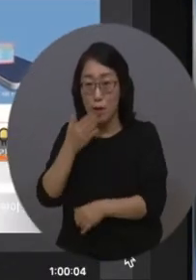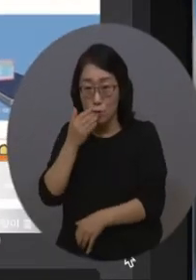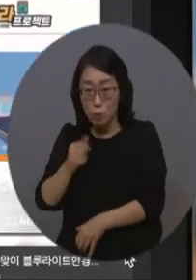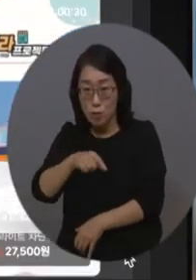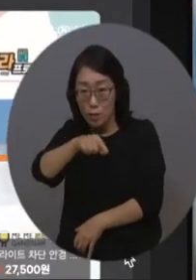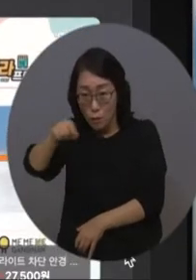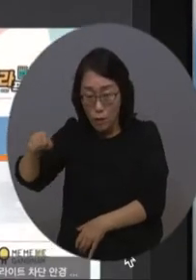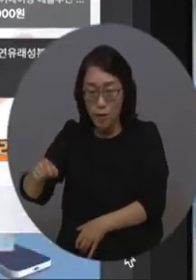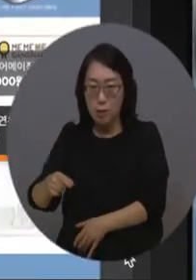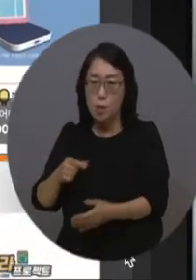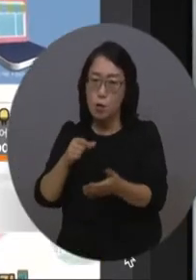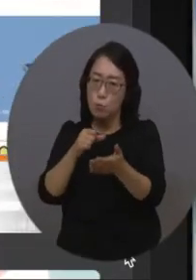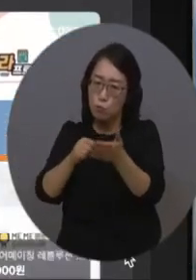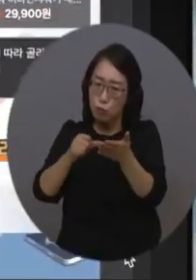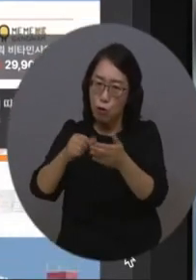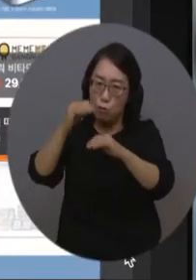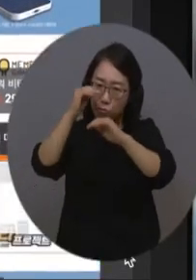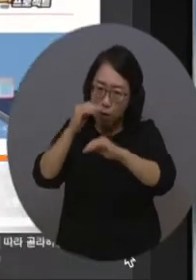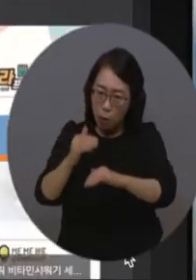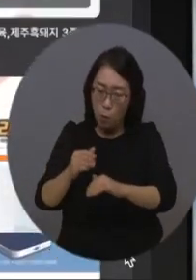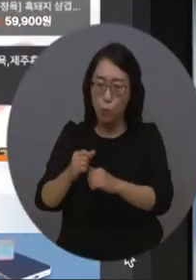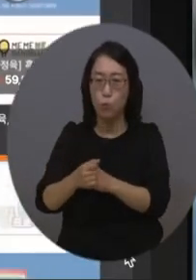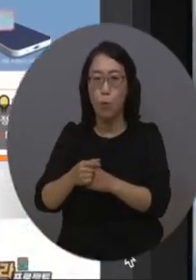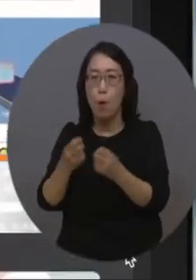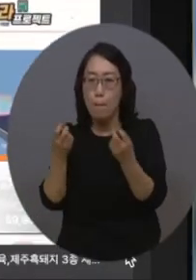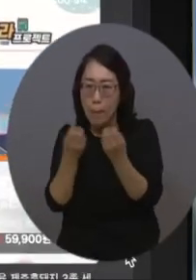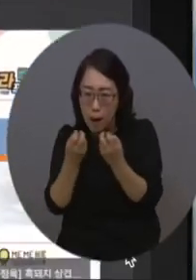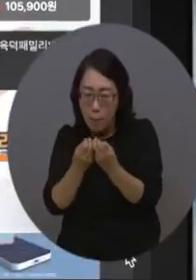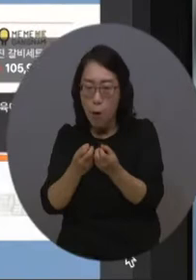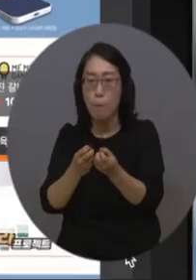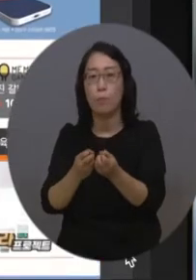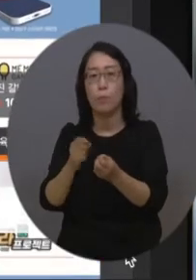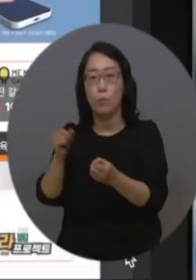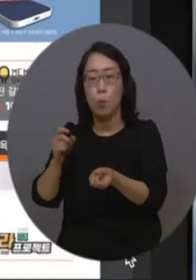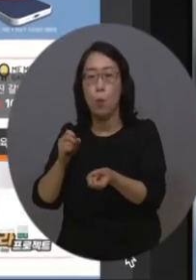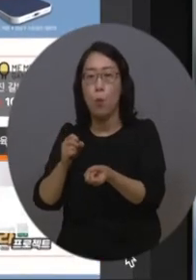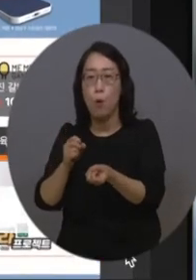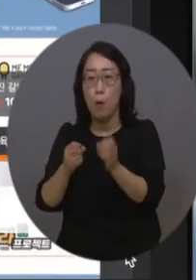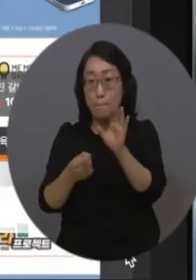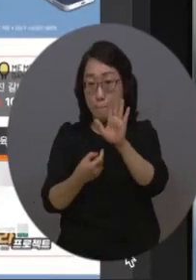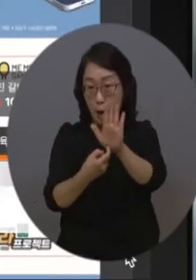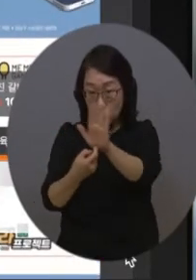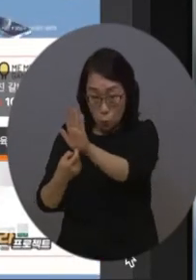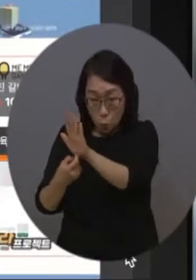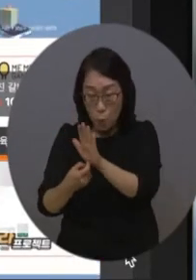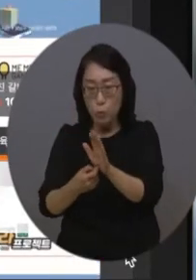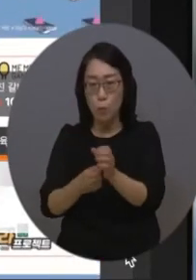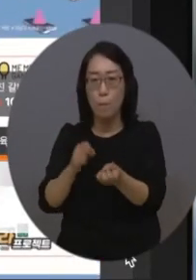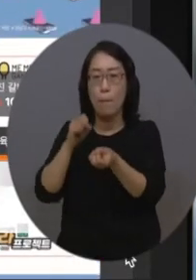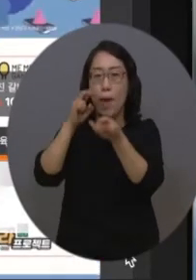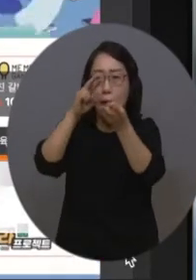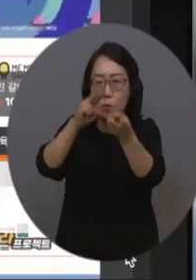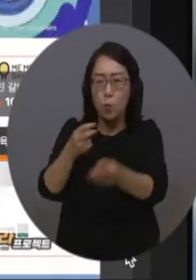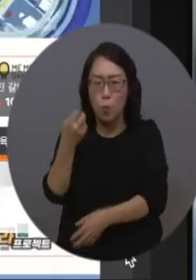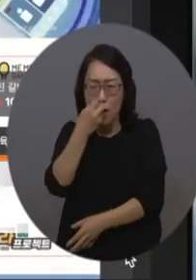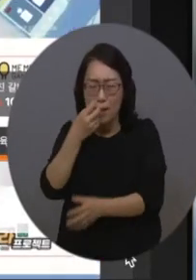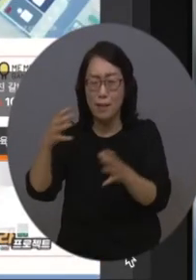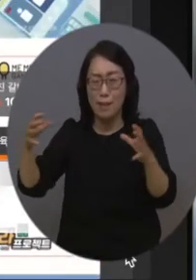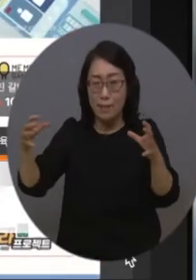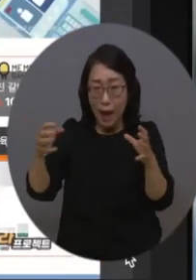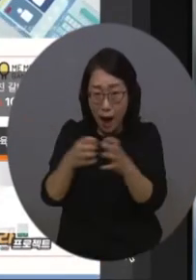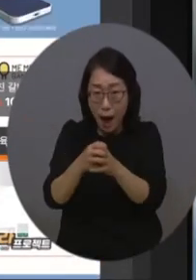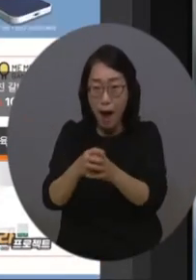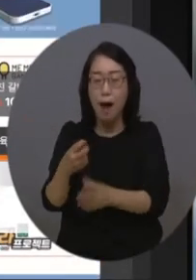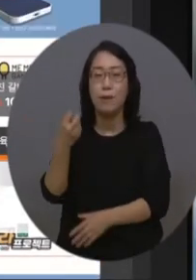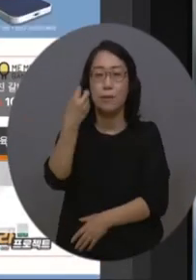상품 구성, 마케팅, 컨설팅은 물론 방송 인력, 송출과 판매, 배송 관리까지 토탈